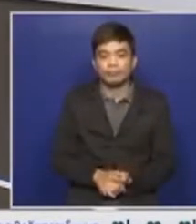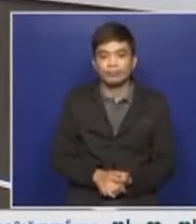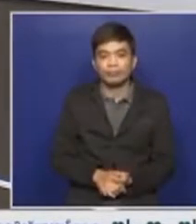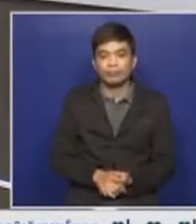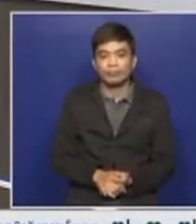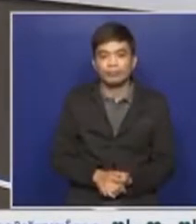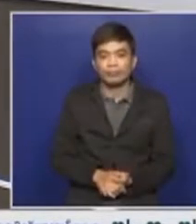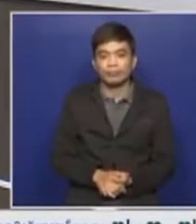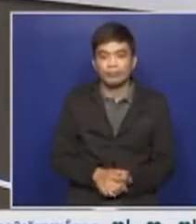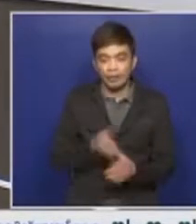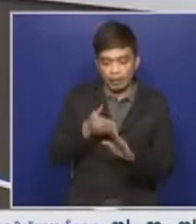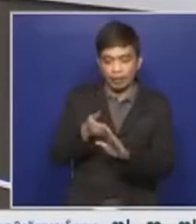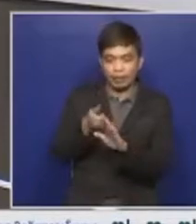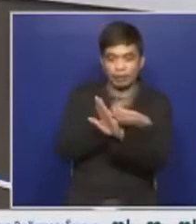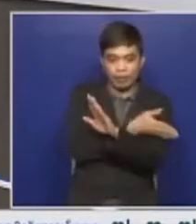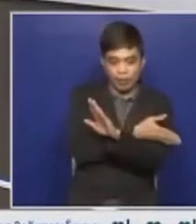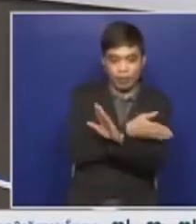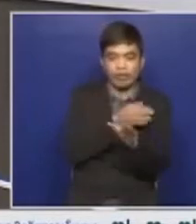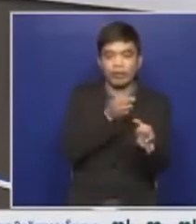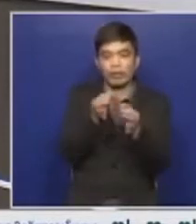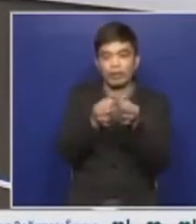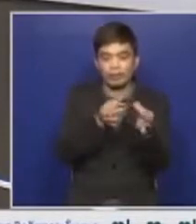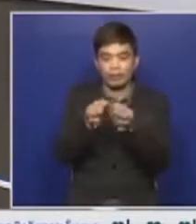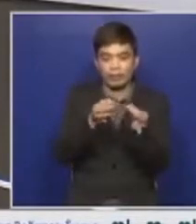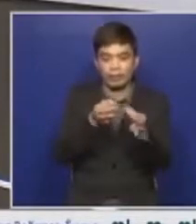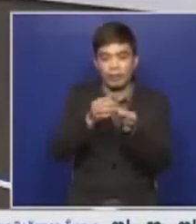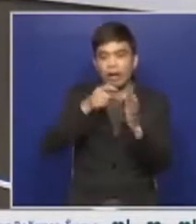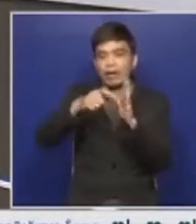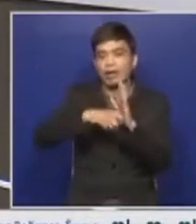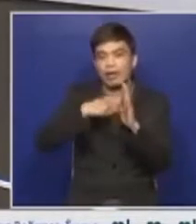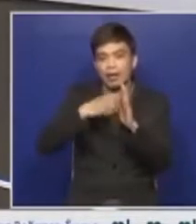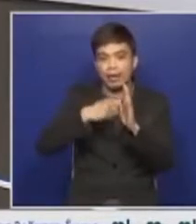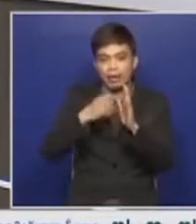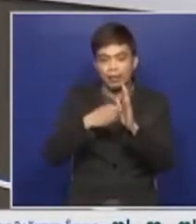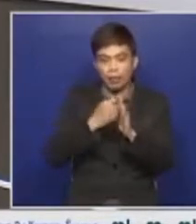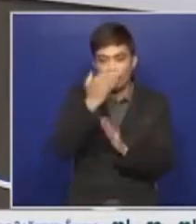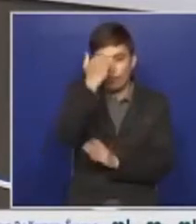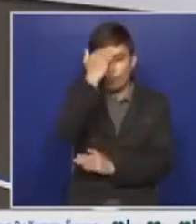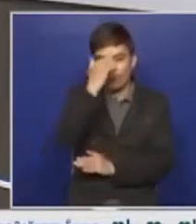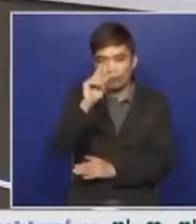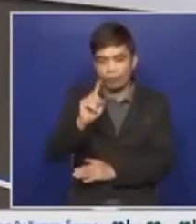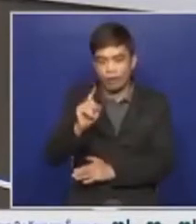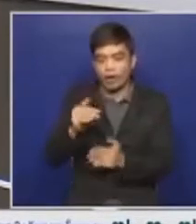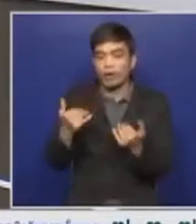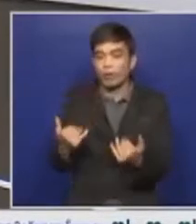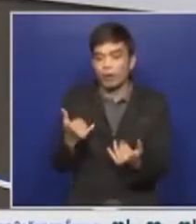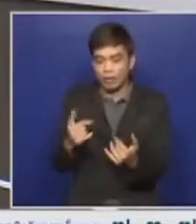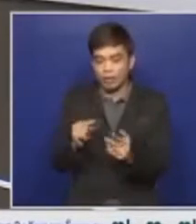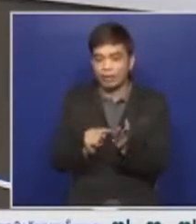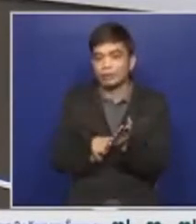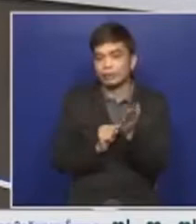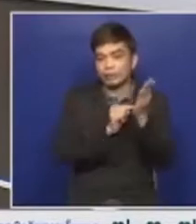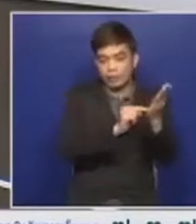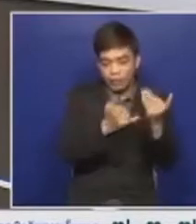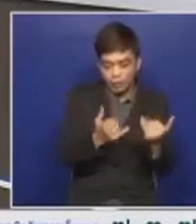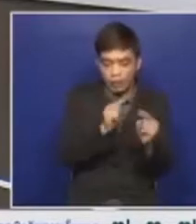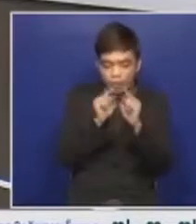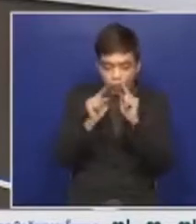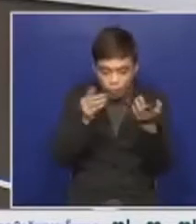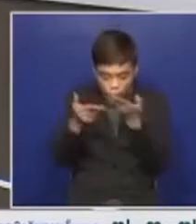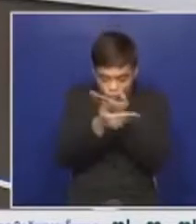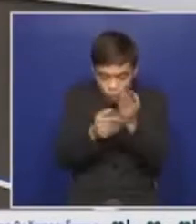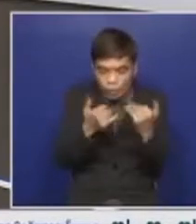ใจต่อเหตุผลที่มีการหยิบยกขึ้นมาในการถูกเถียงในสภาแห่ง